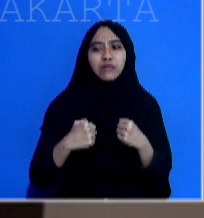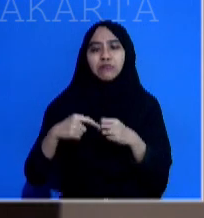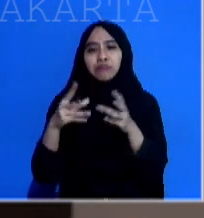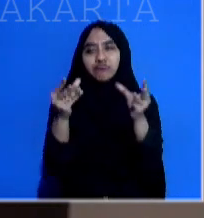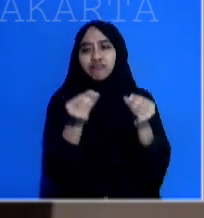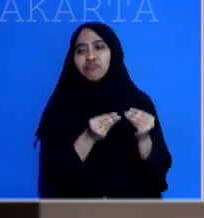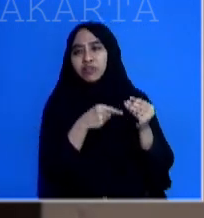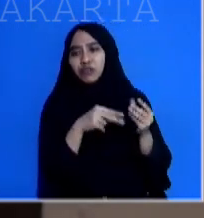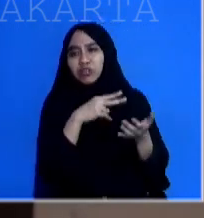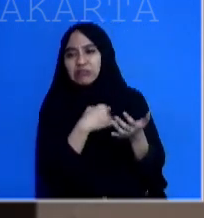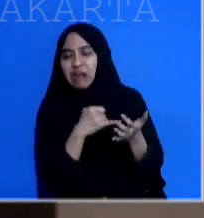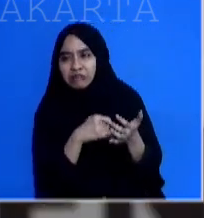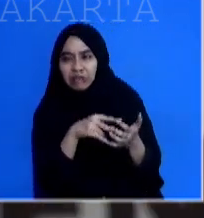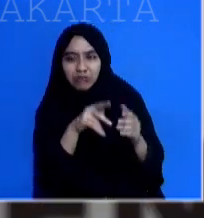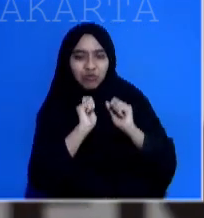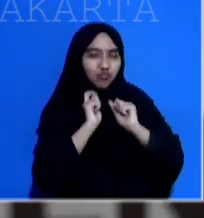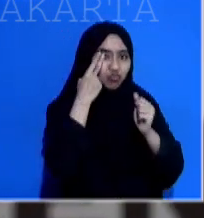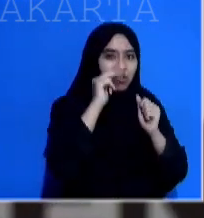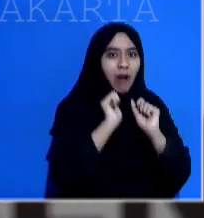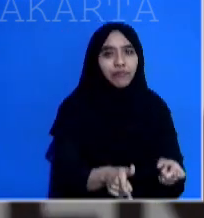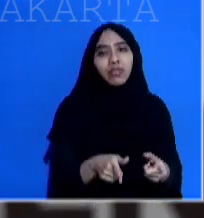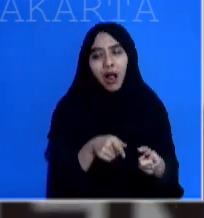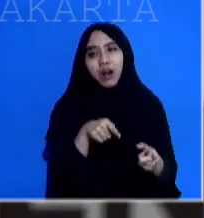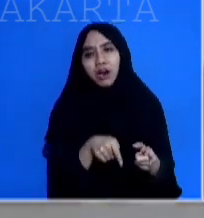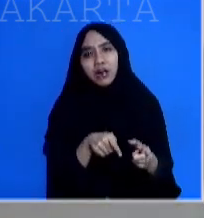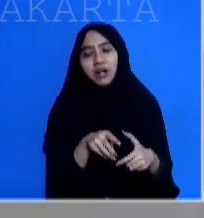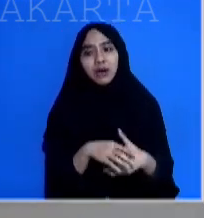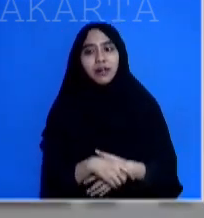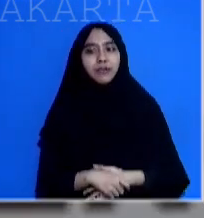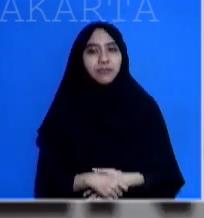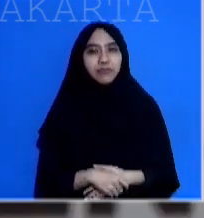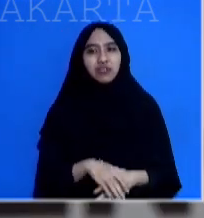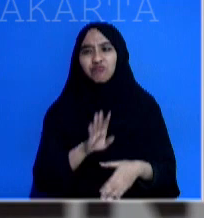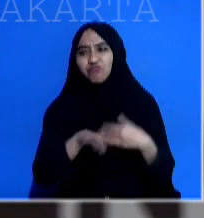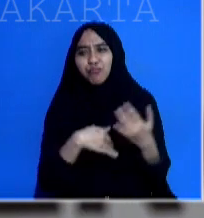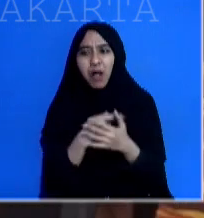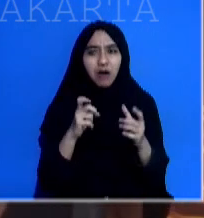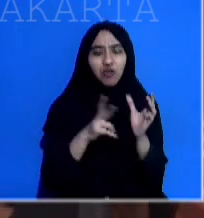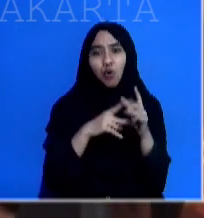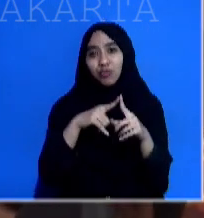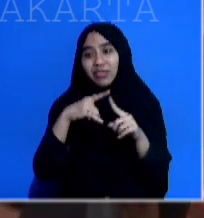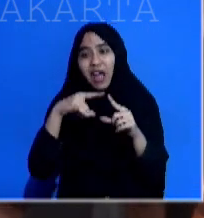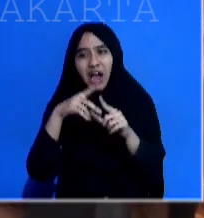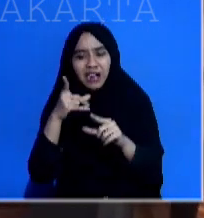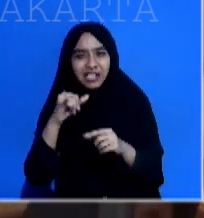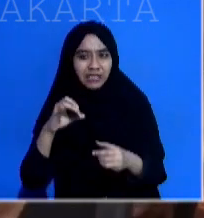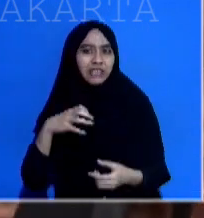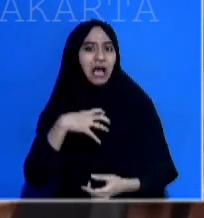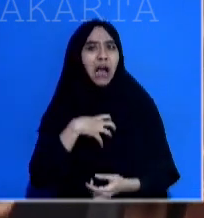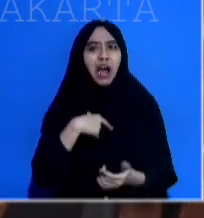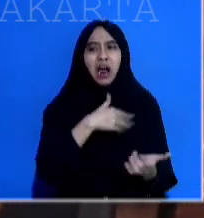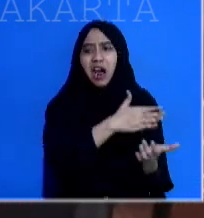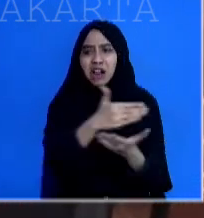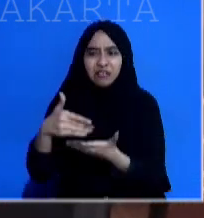pendaftaran jaminan fidusia Oleh karena itu Agung berharap para Notaris yang memiliki hak akses data jaminan